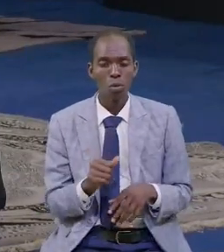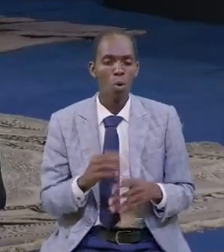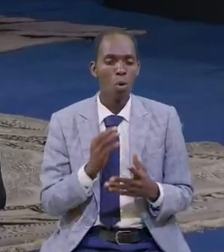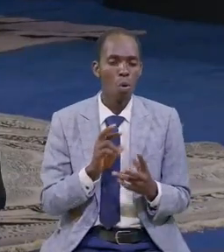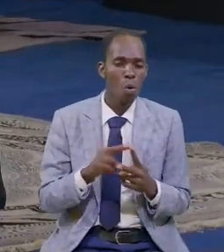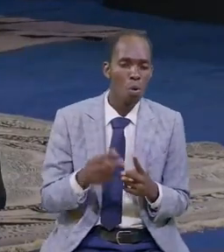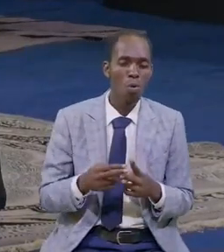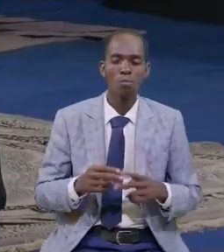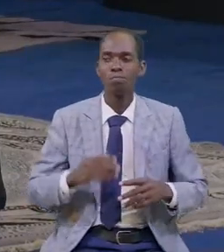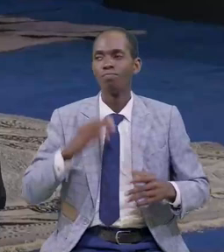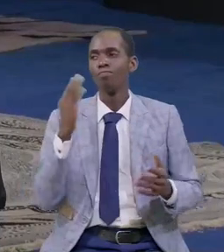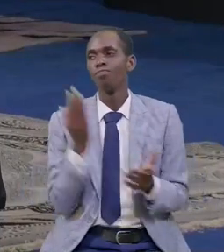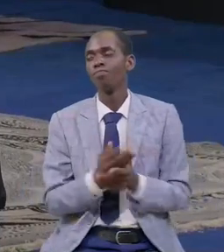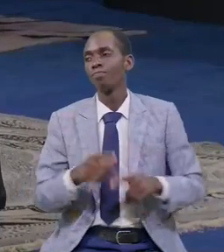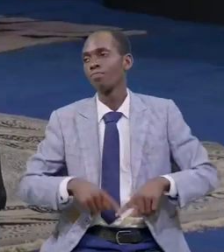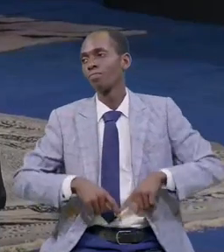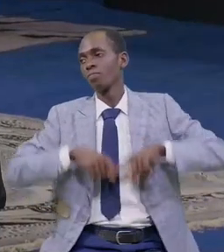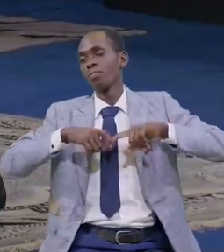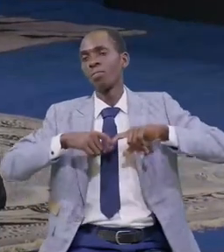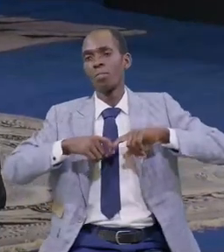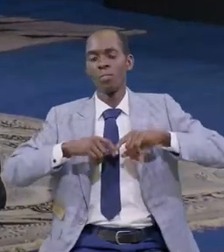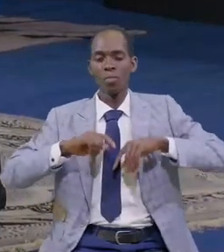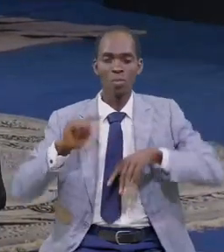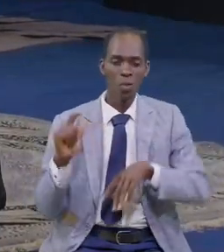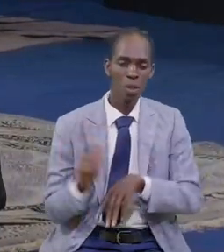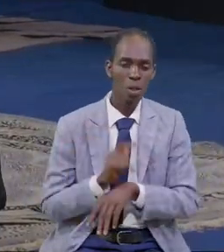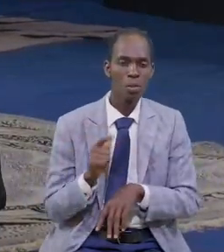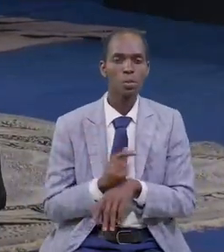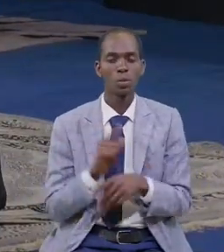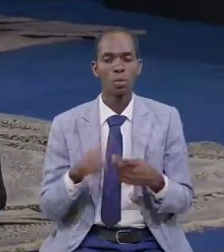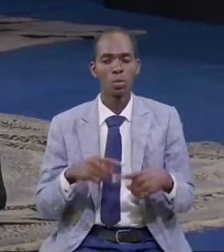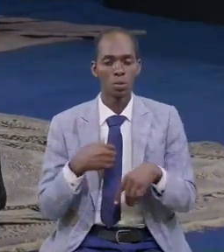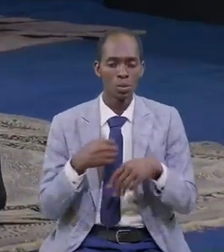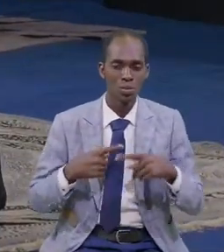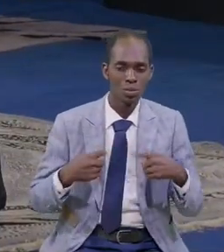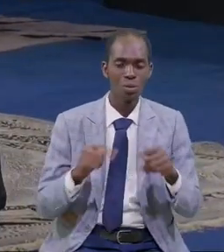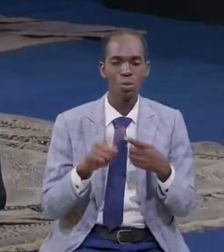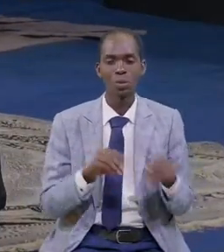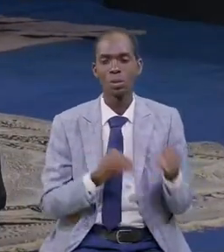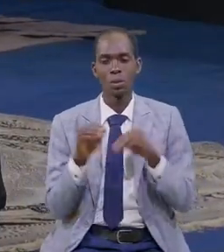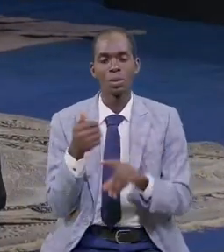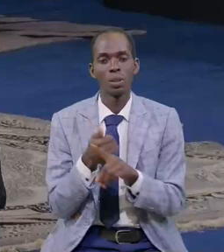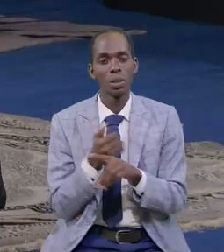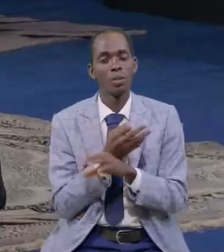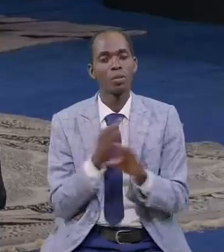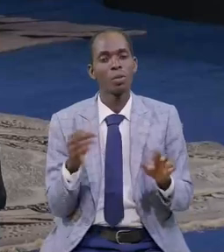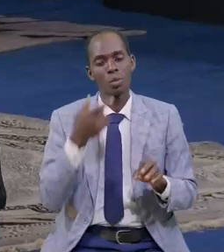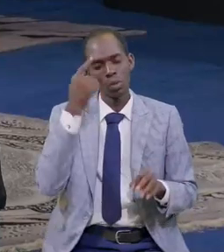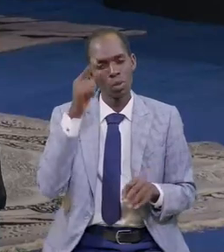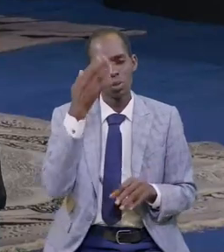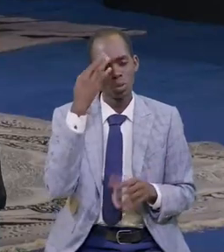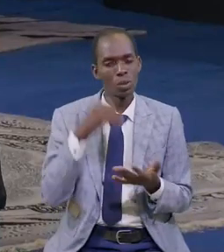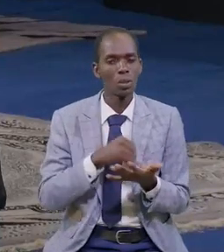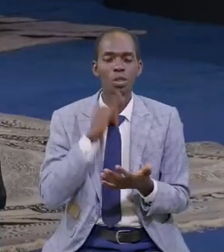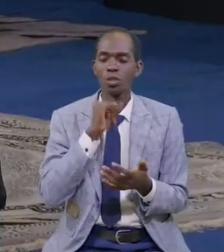s'est abandonné qui essaie afin de s'affranchir parce qu'il voit que c'est